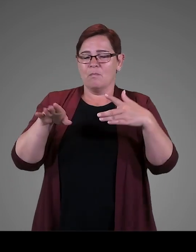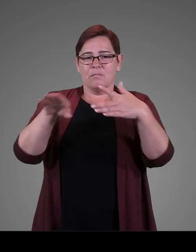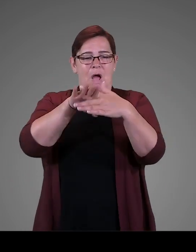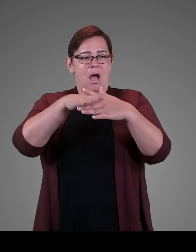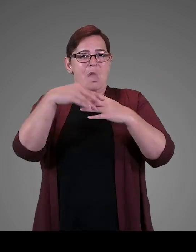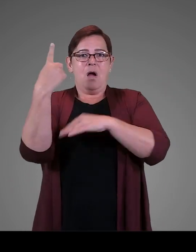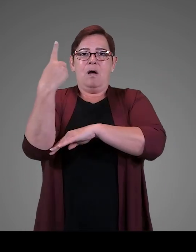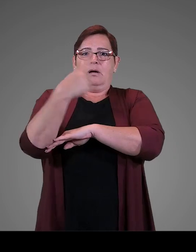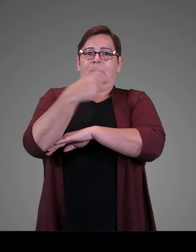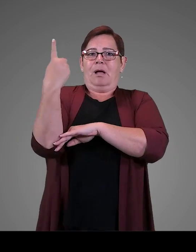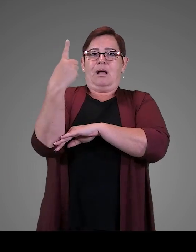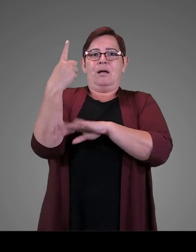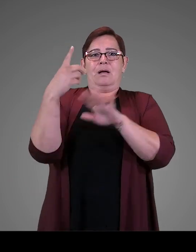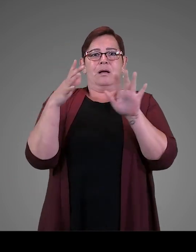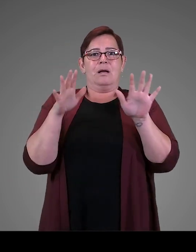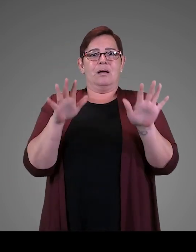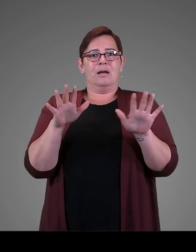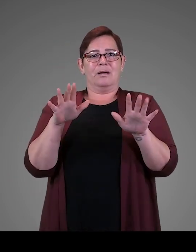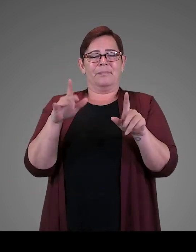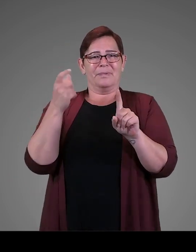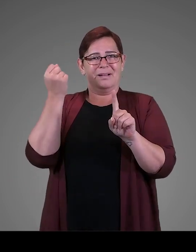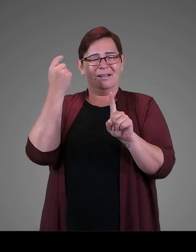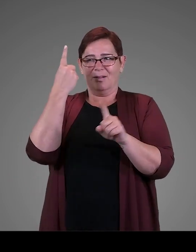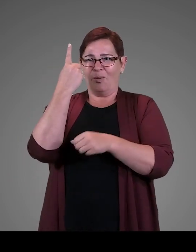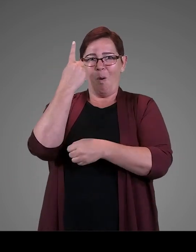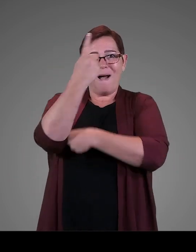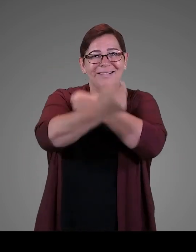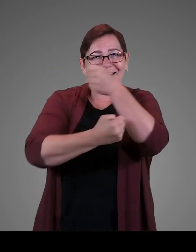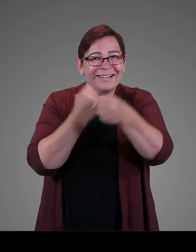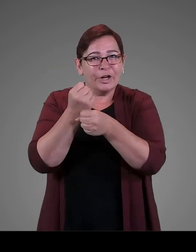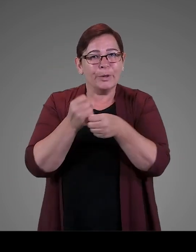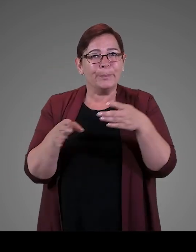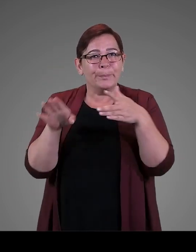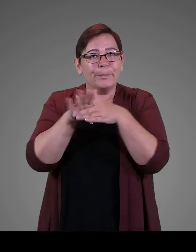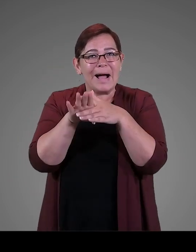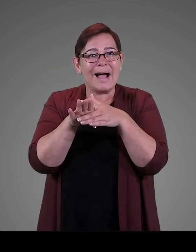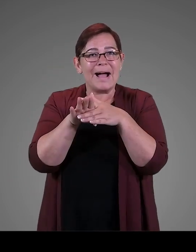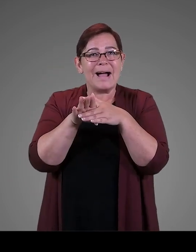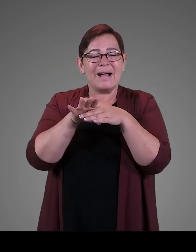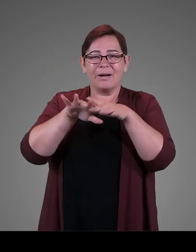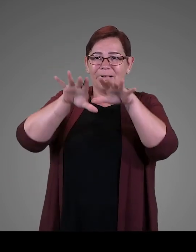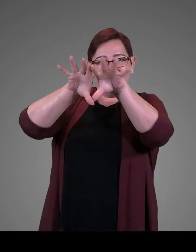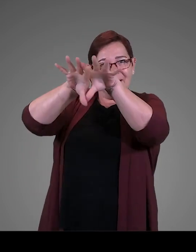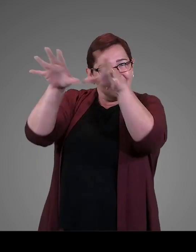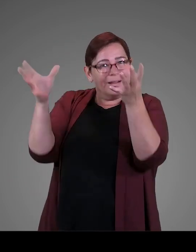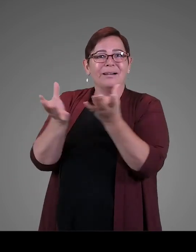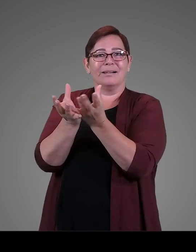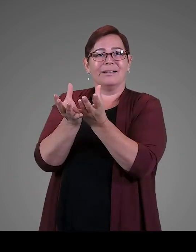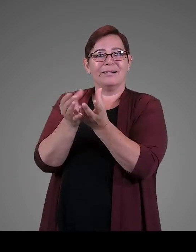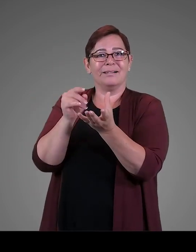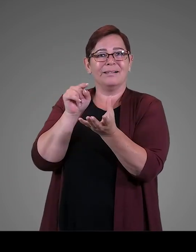fait une pause de 1 jour, mais là, on parlait d'une pause de 1 an, comme tout le milieu au complet.